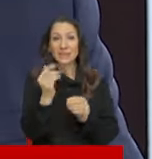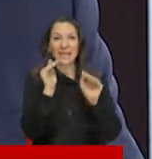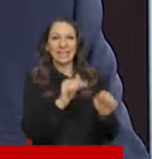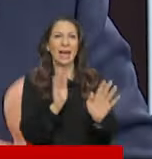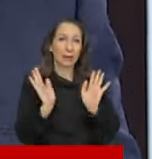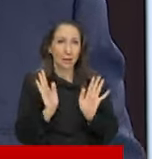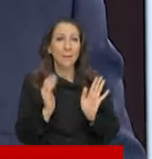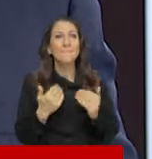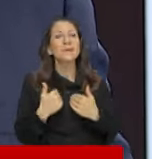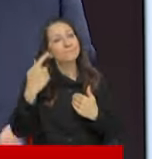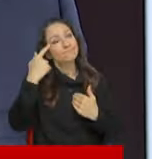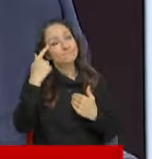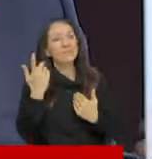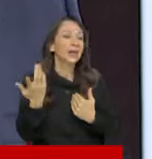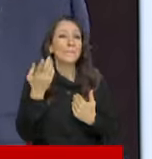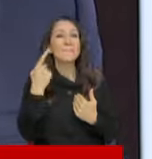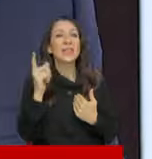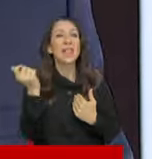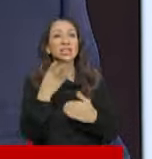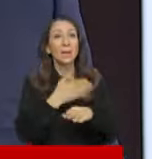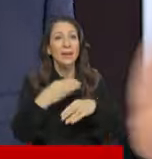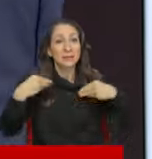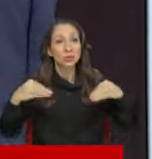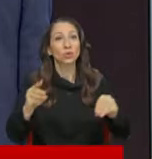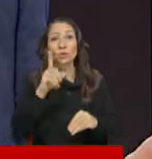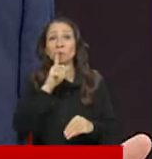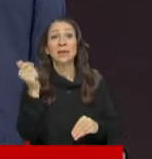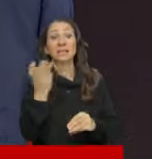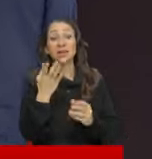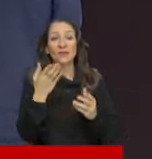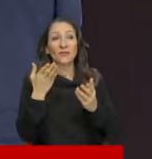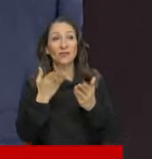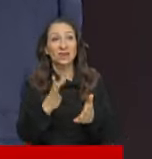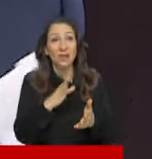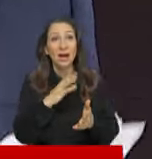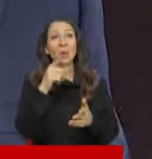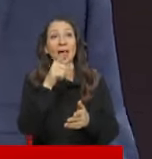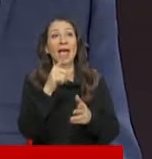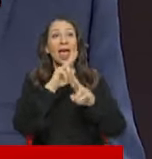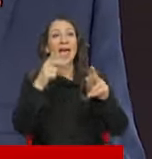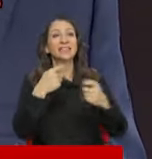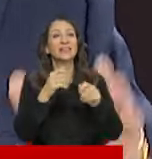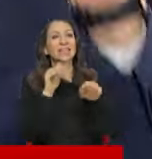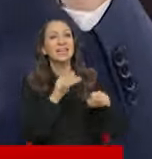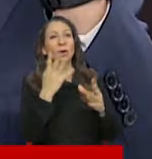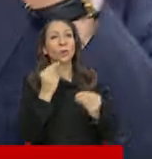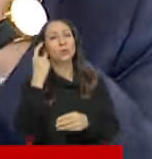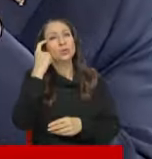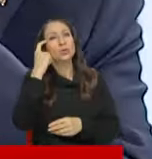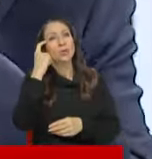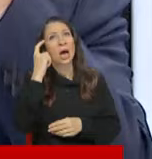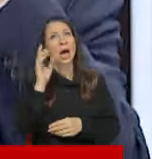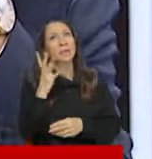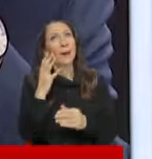katkı ve biz de işte ne bileyim binlerce ekmek satılıyor yüzlerce fırın var yüzlerce fırına esnafa katkı olsun diye düşündük önce